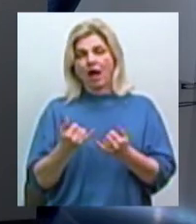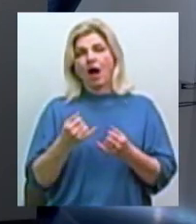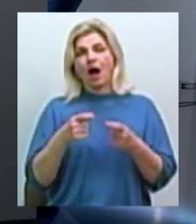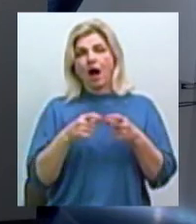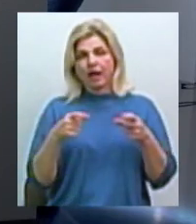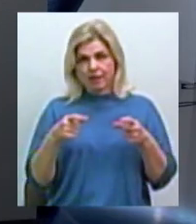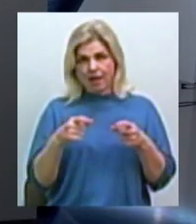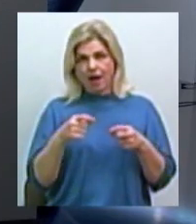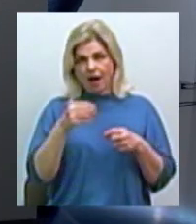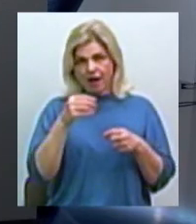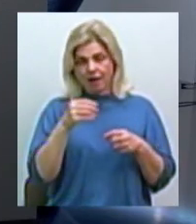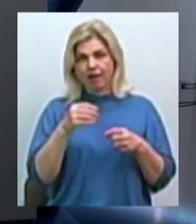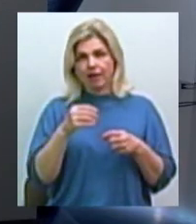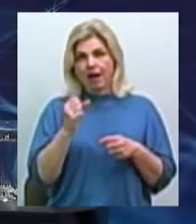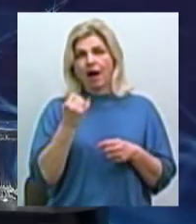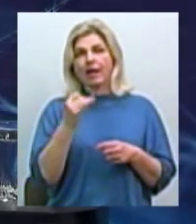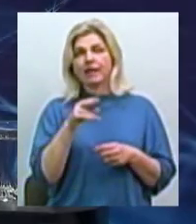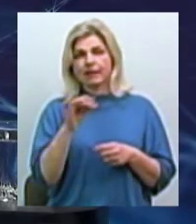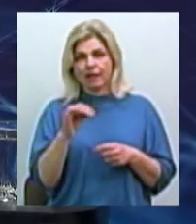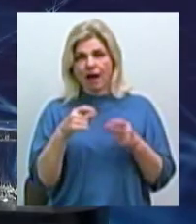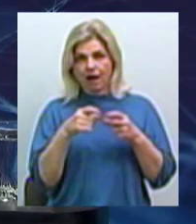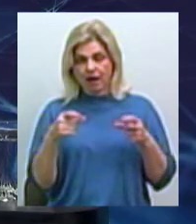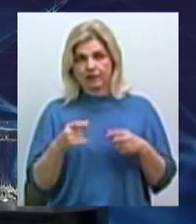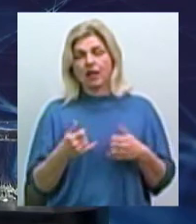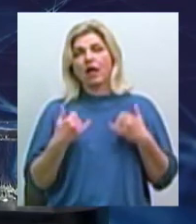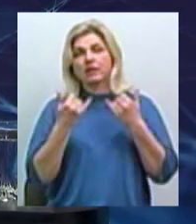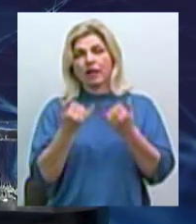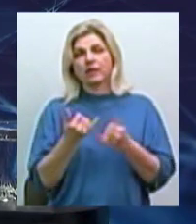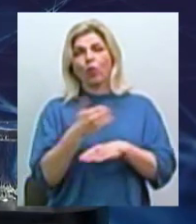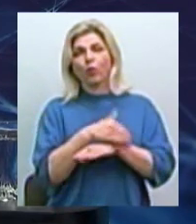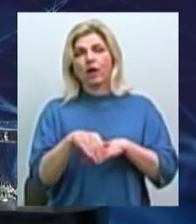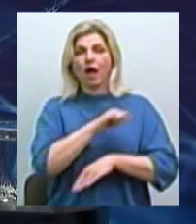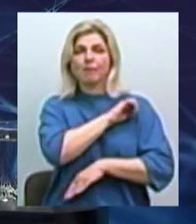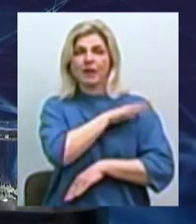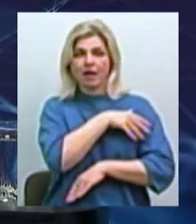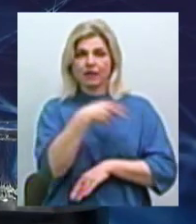На сьогоднішній день така послуга надається на Адміральській 20